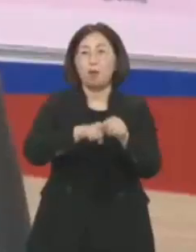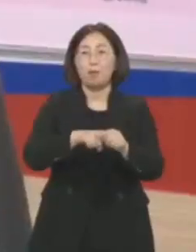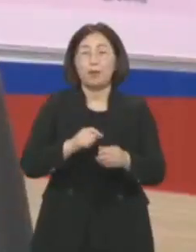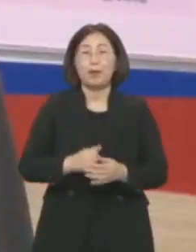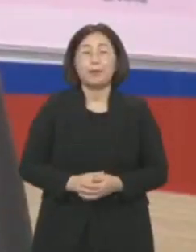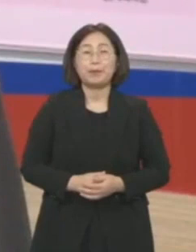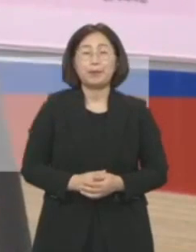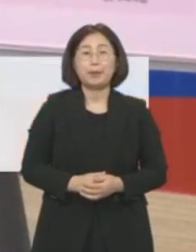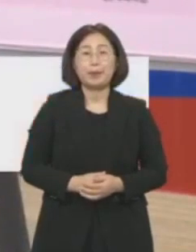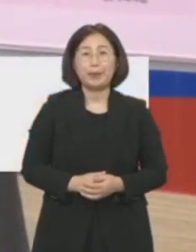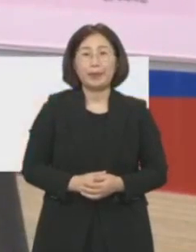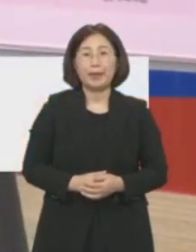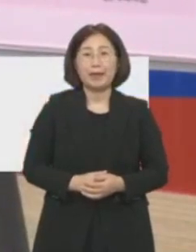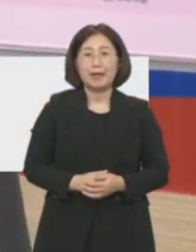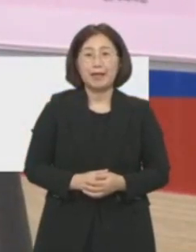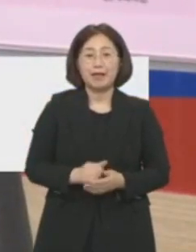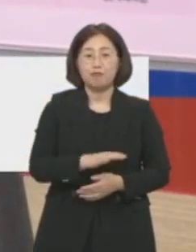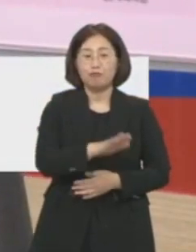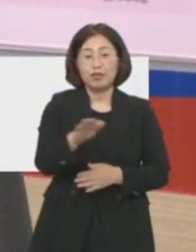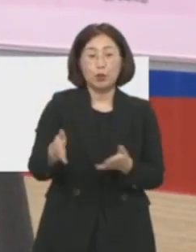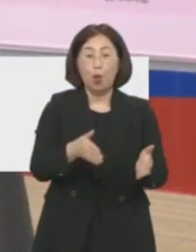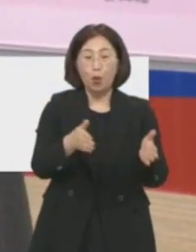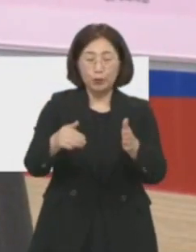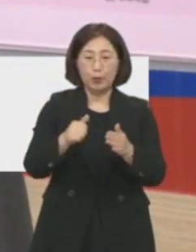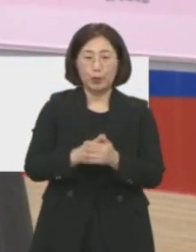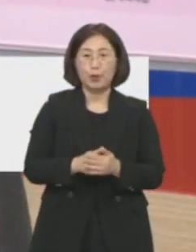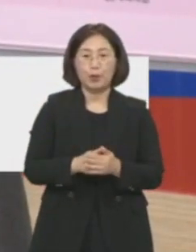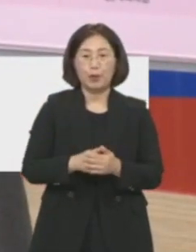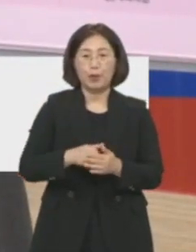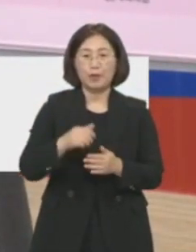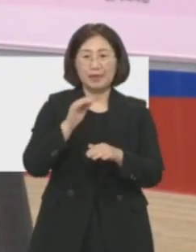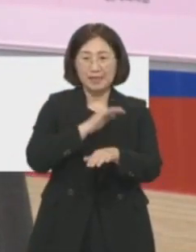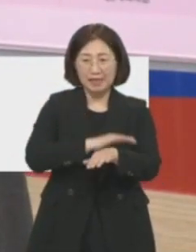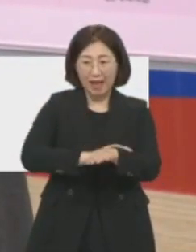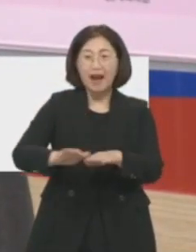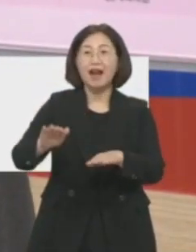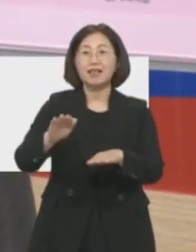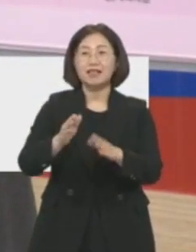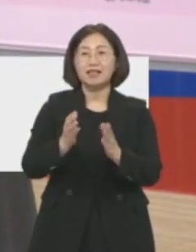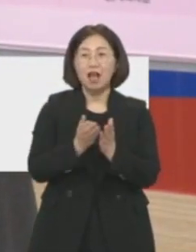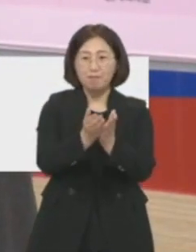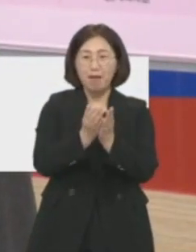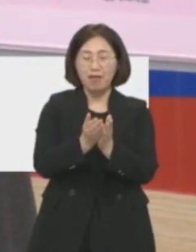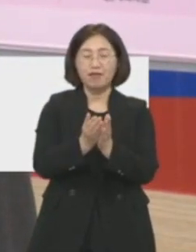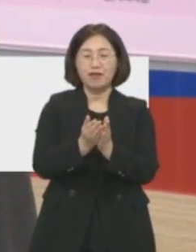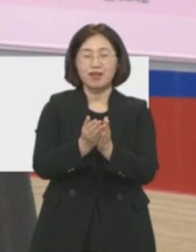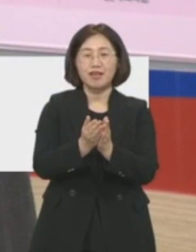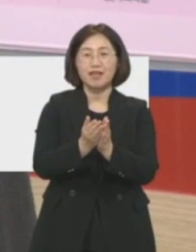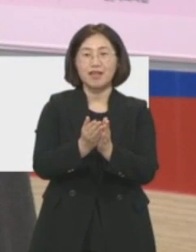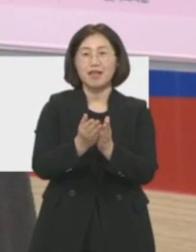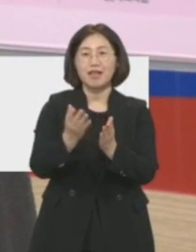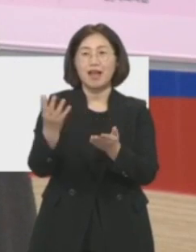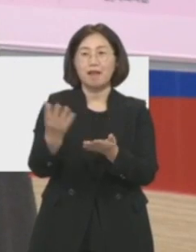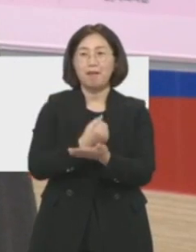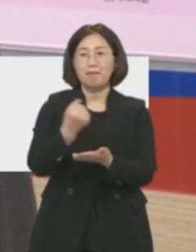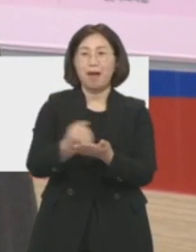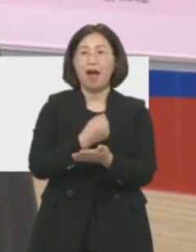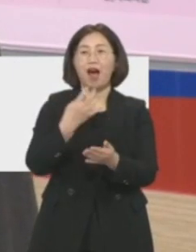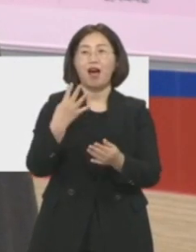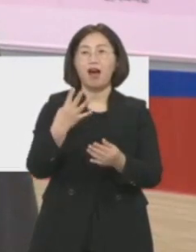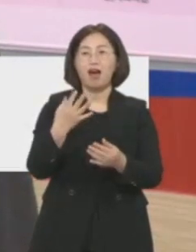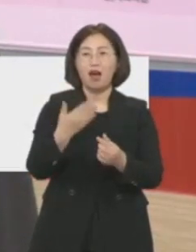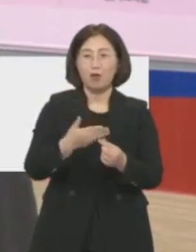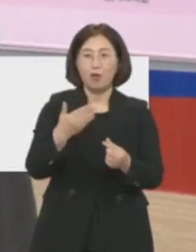우리도 강세 종목인 간우가 9연패를 하고 역도와 핀수영도 종합